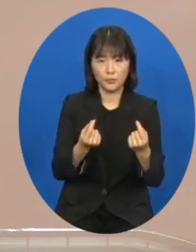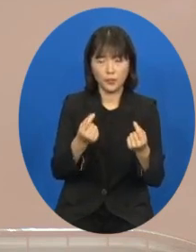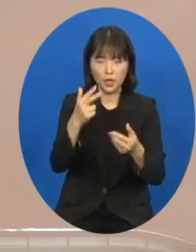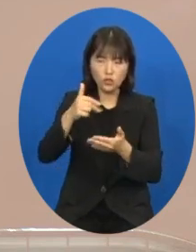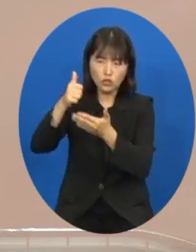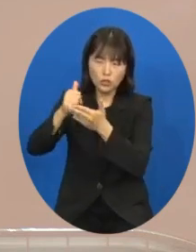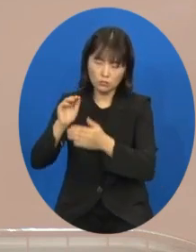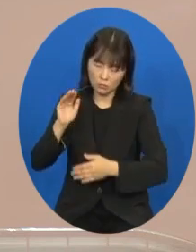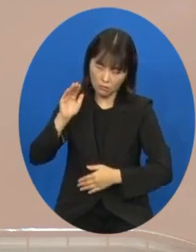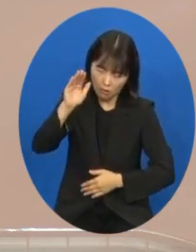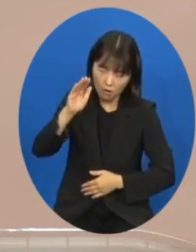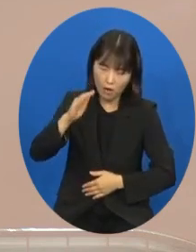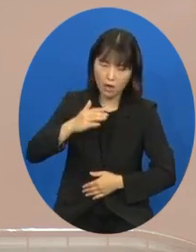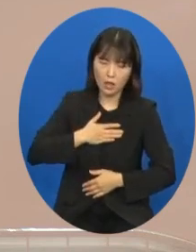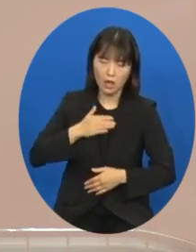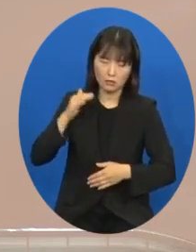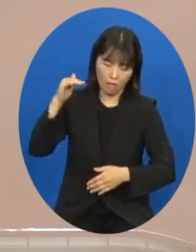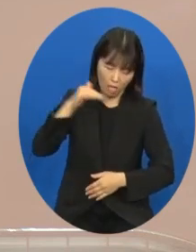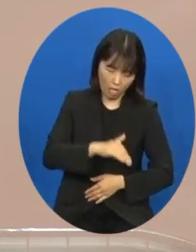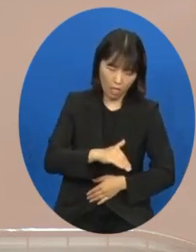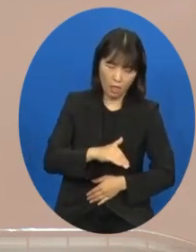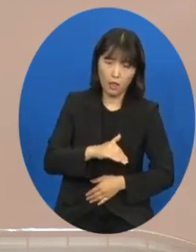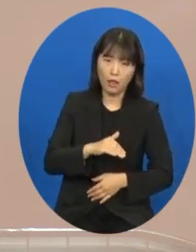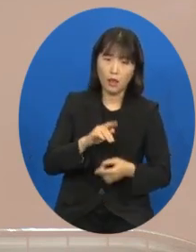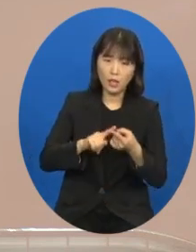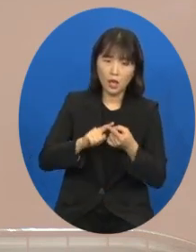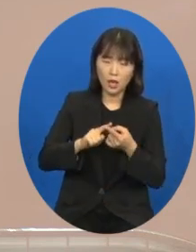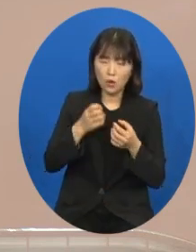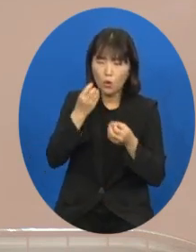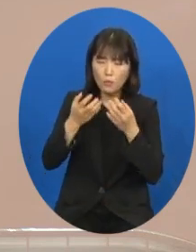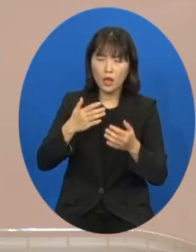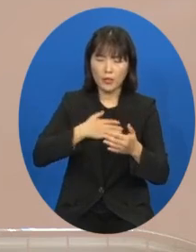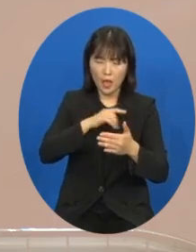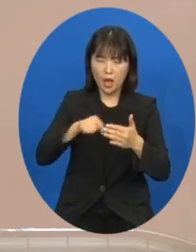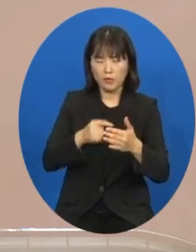주님은 흥하시고 나는 쇠하리라, 이런